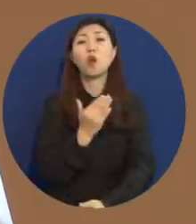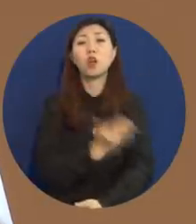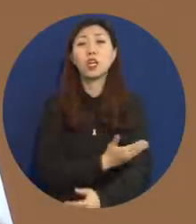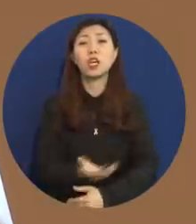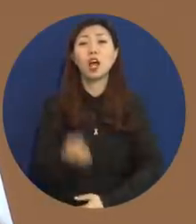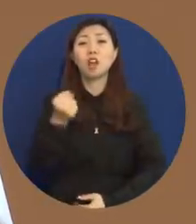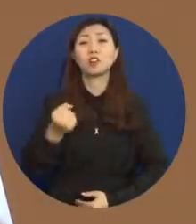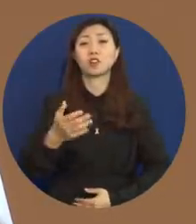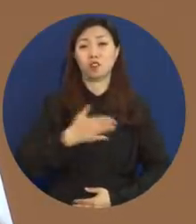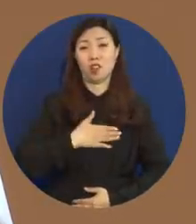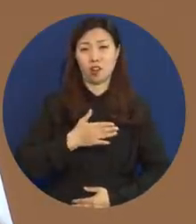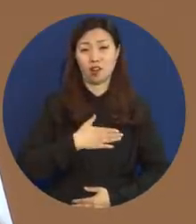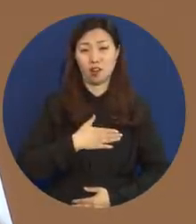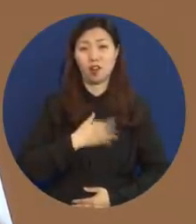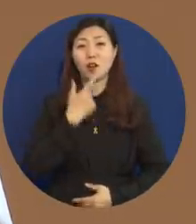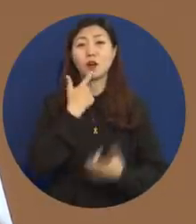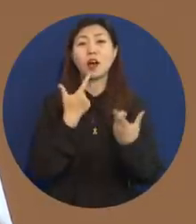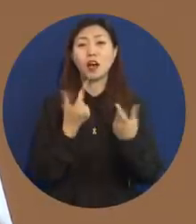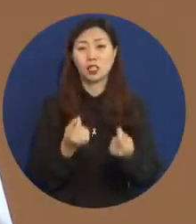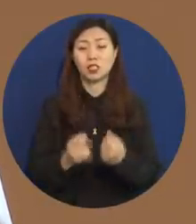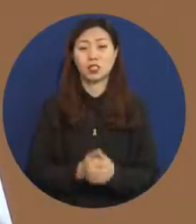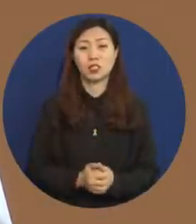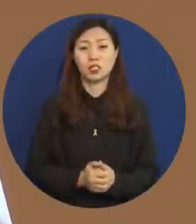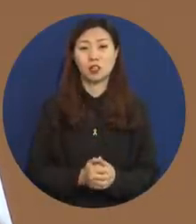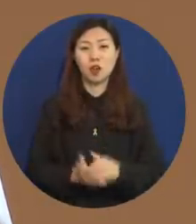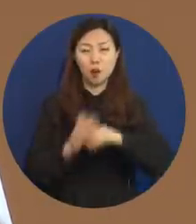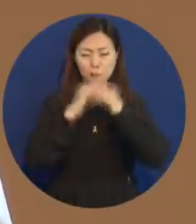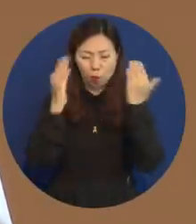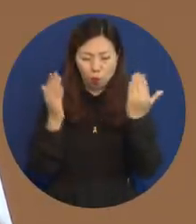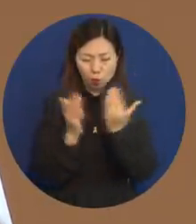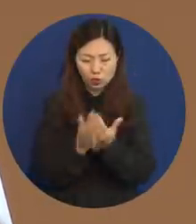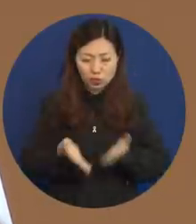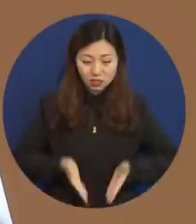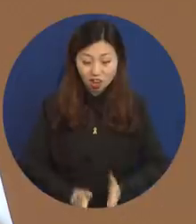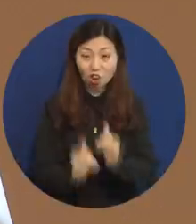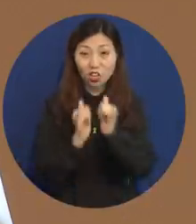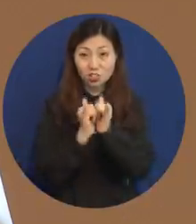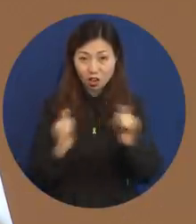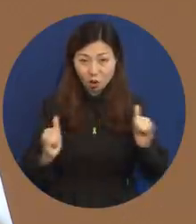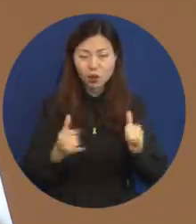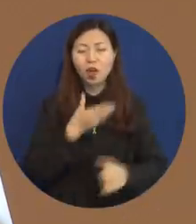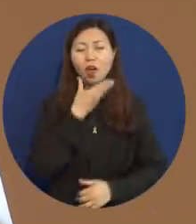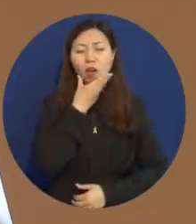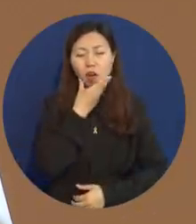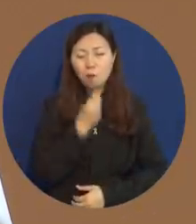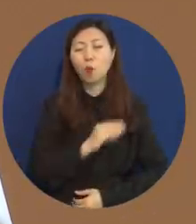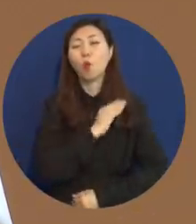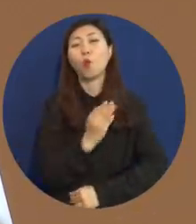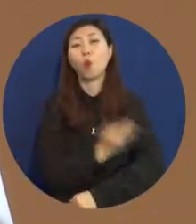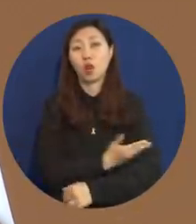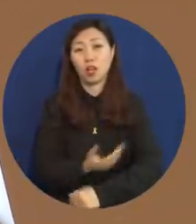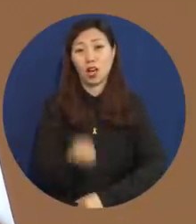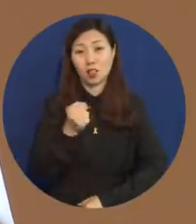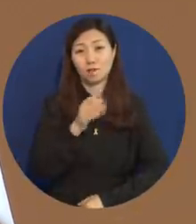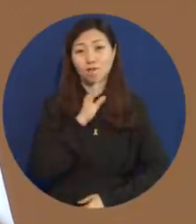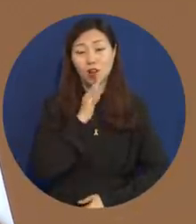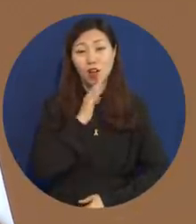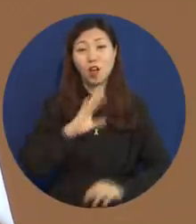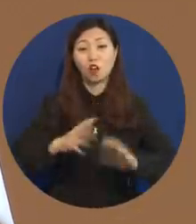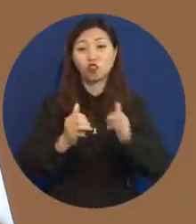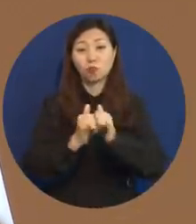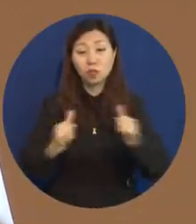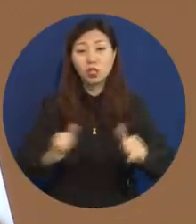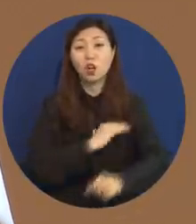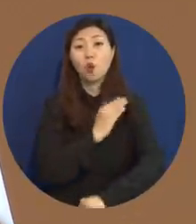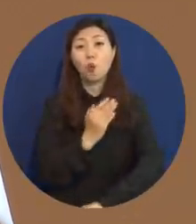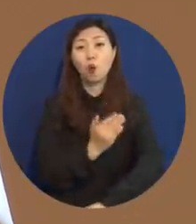우리에게 있다 하는 것처럼 모든 태어난 사람은 다 행복할 권리가 있어요. 근데 여러분들은 국민으로서의